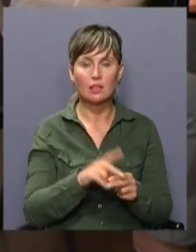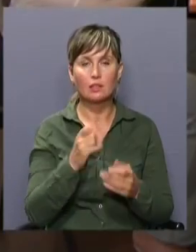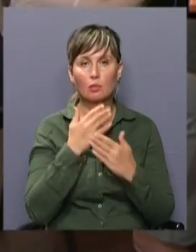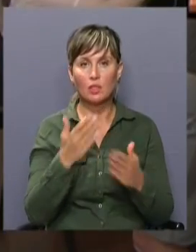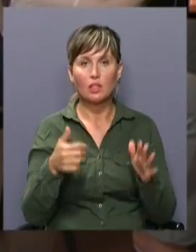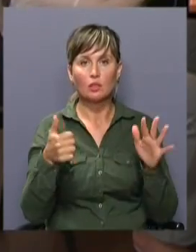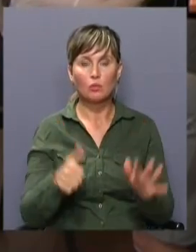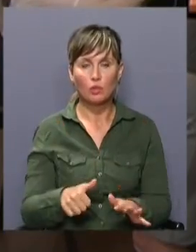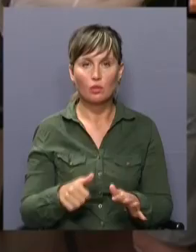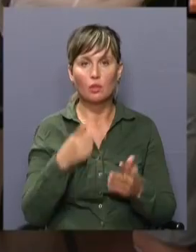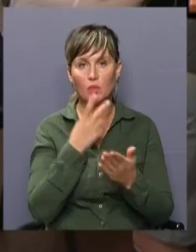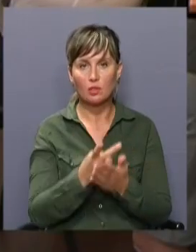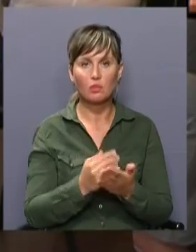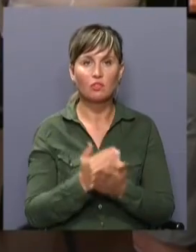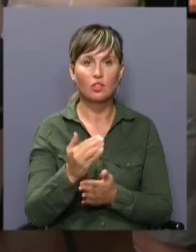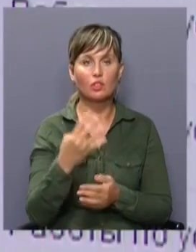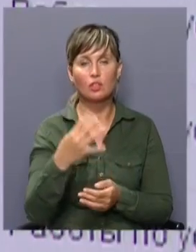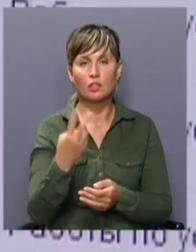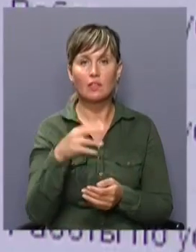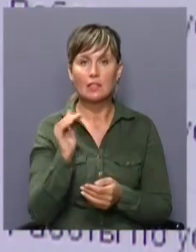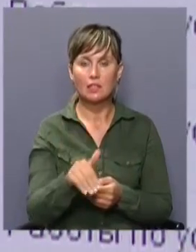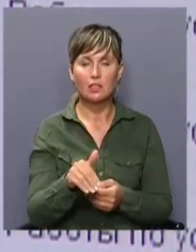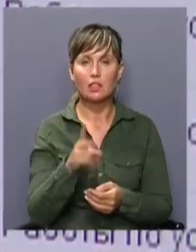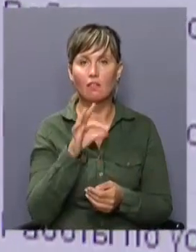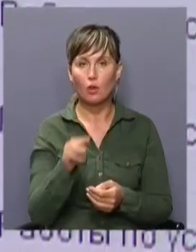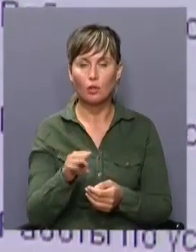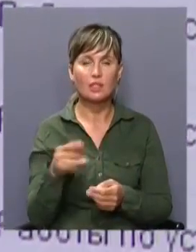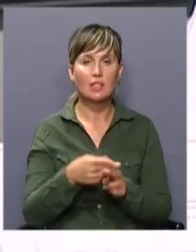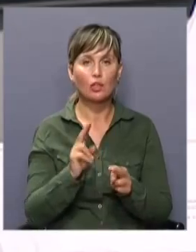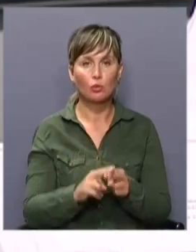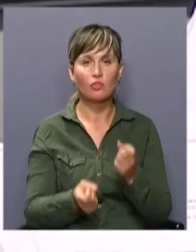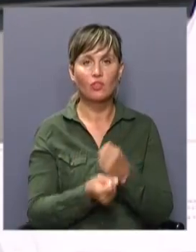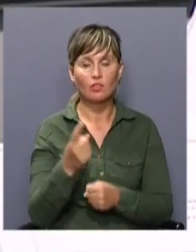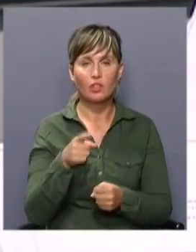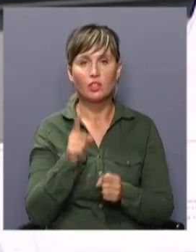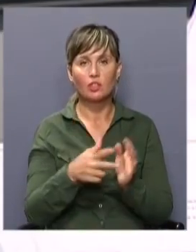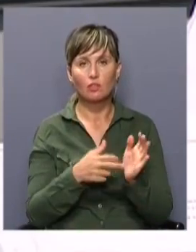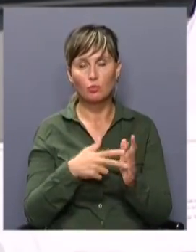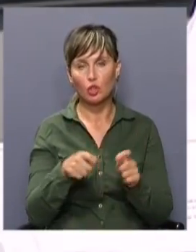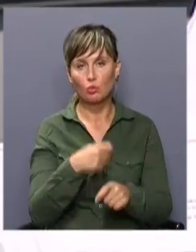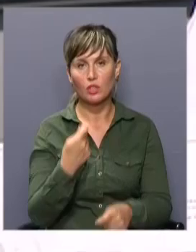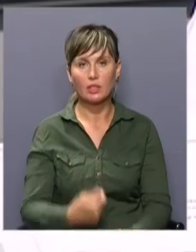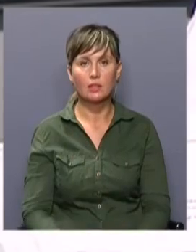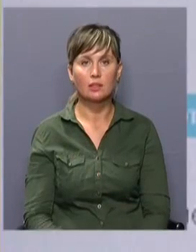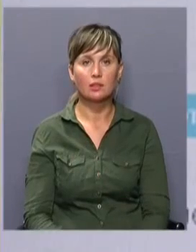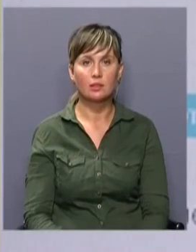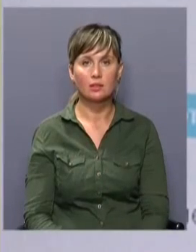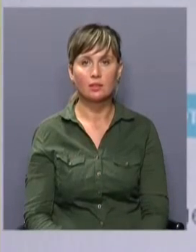последние полгода просмотрены свыше 42 тысяч лотов, из которых выявлено 1800 нарушений.